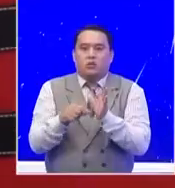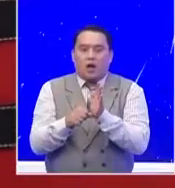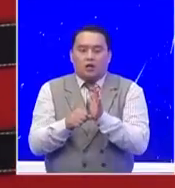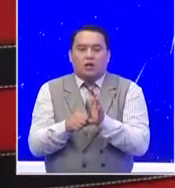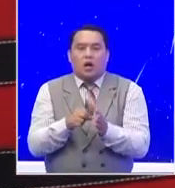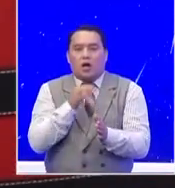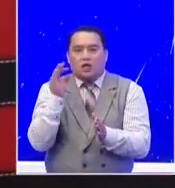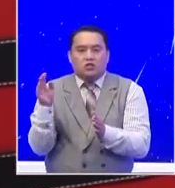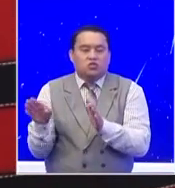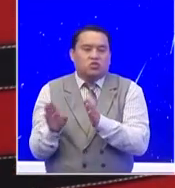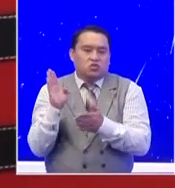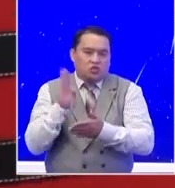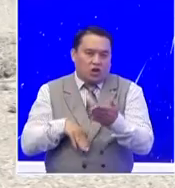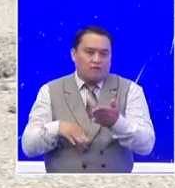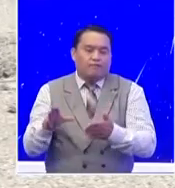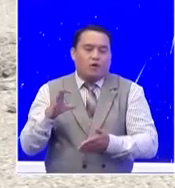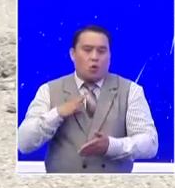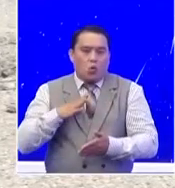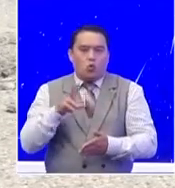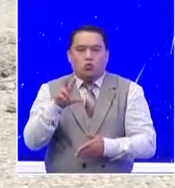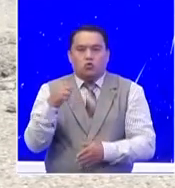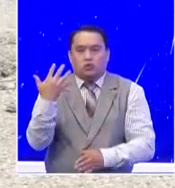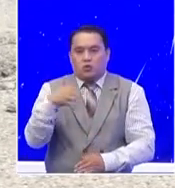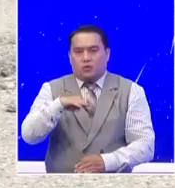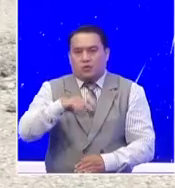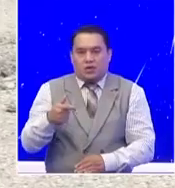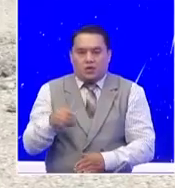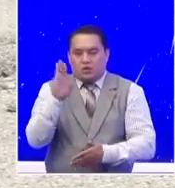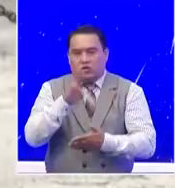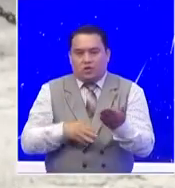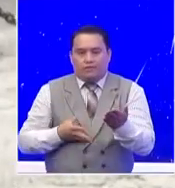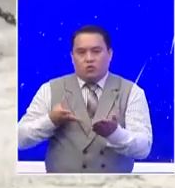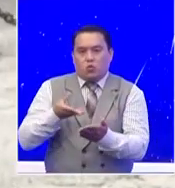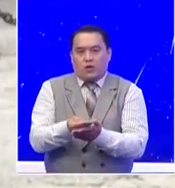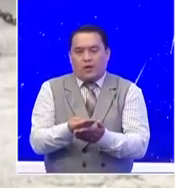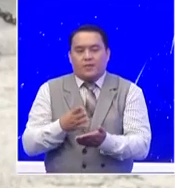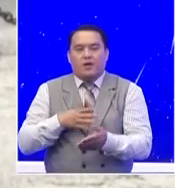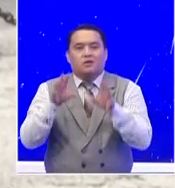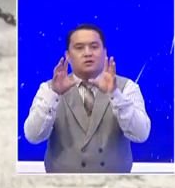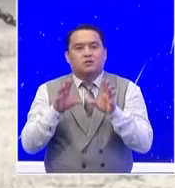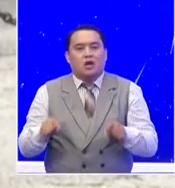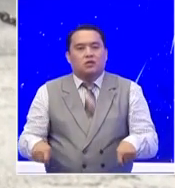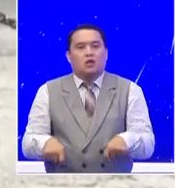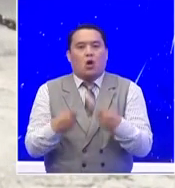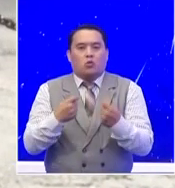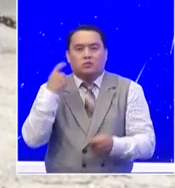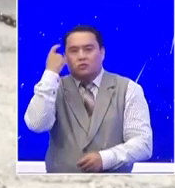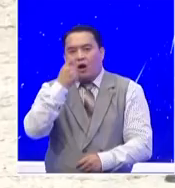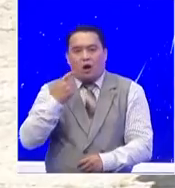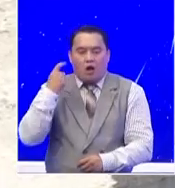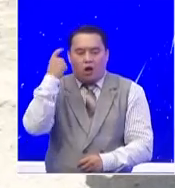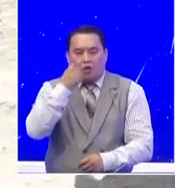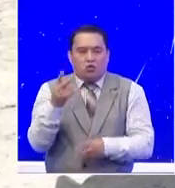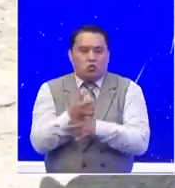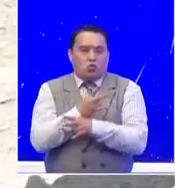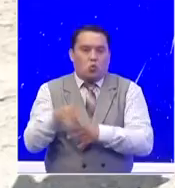әкімшілік жауапкершілікке тартылыпты. Олар 350 мың теңгеге жуық айыппұл төлеген. Заң бұзғандардың басым бөлігі ішімдік ішіп және